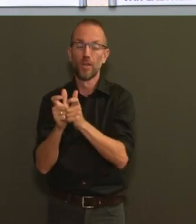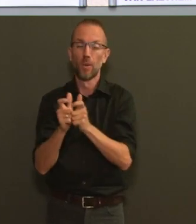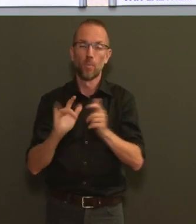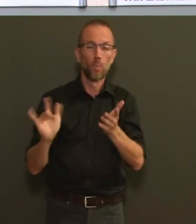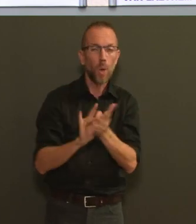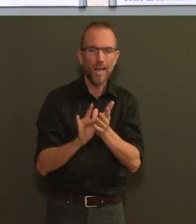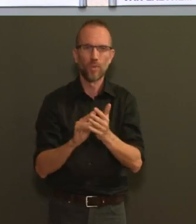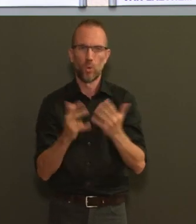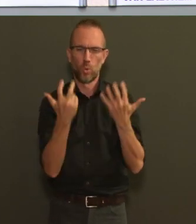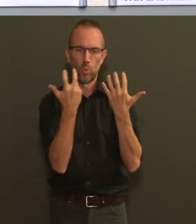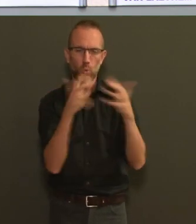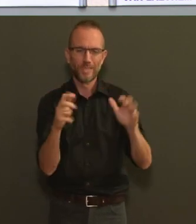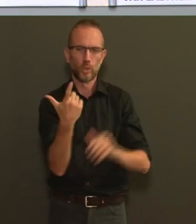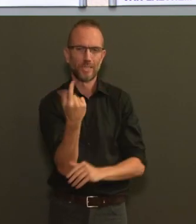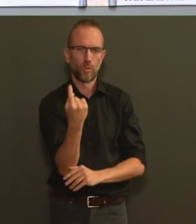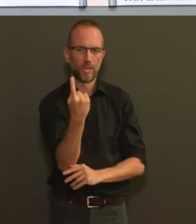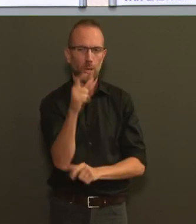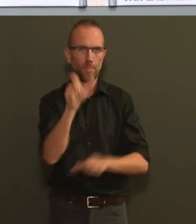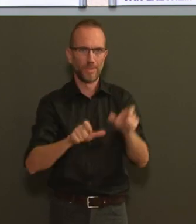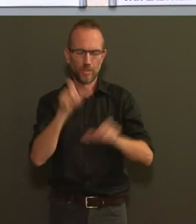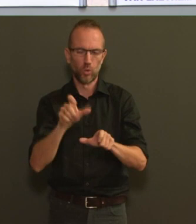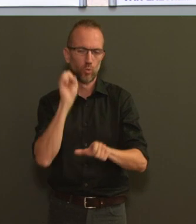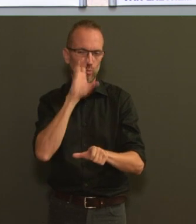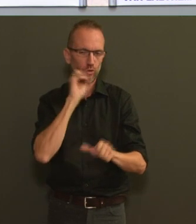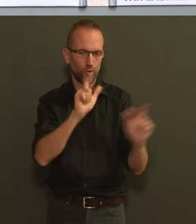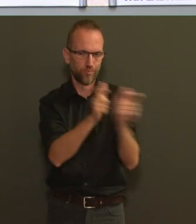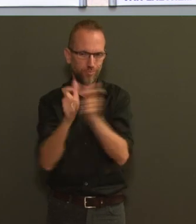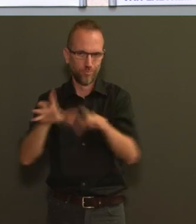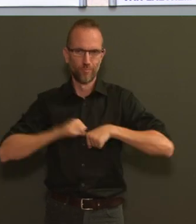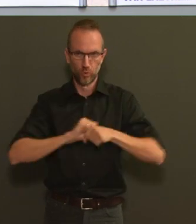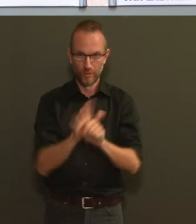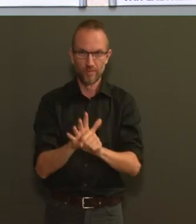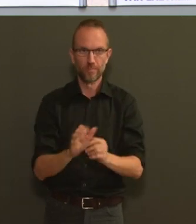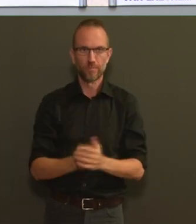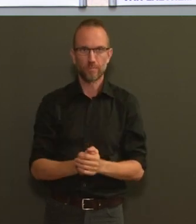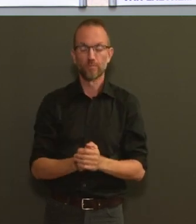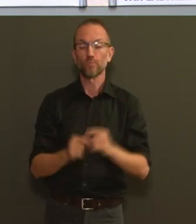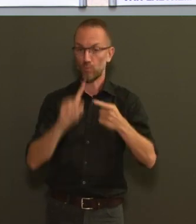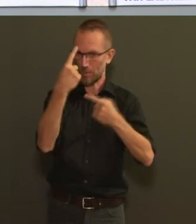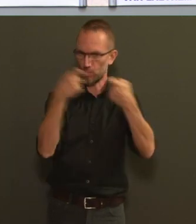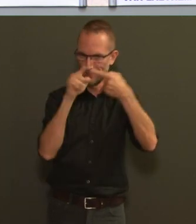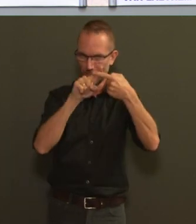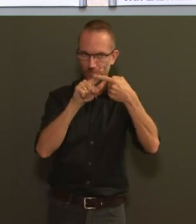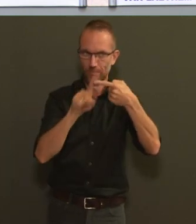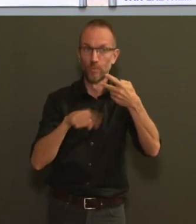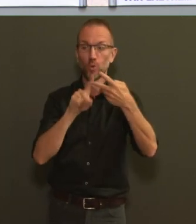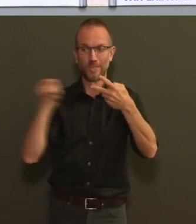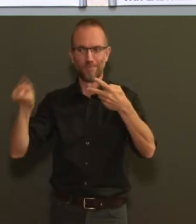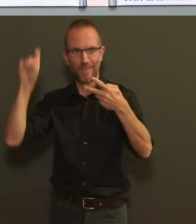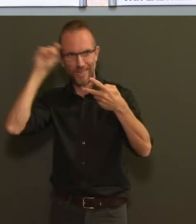cas diagnostiqués par jour, avec, après Bruxelles, les provinces de Liège et de